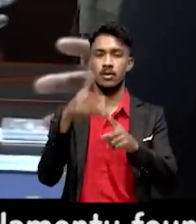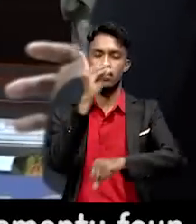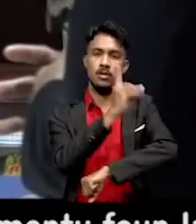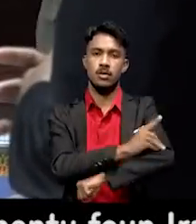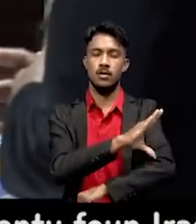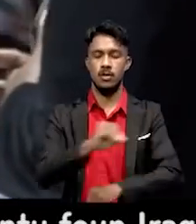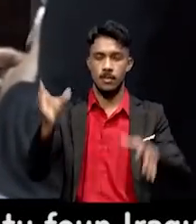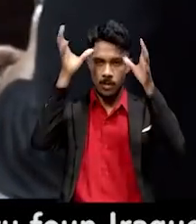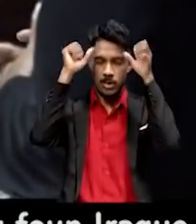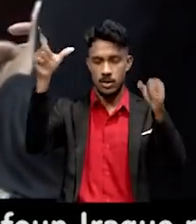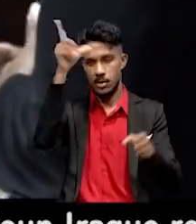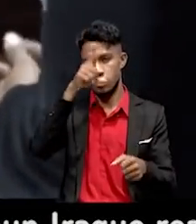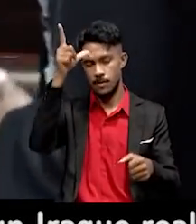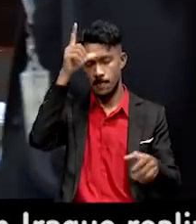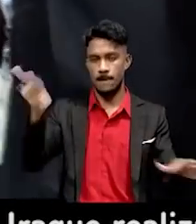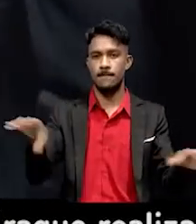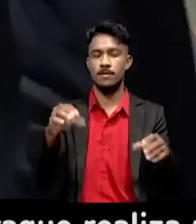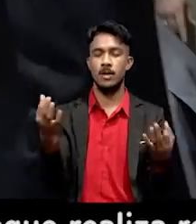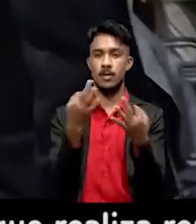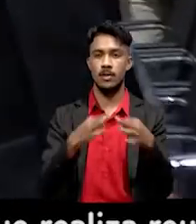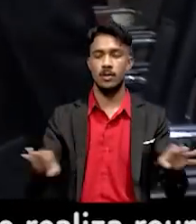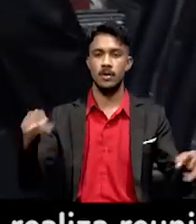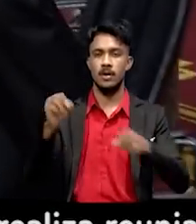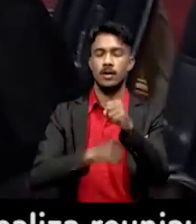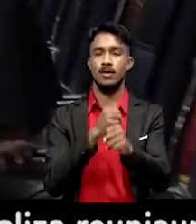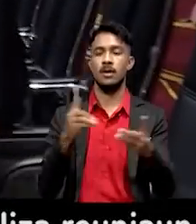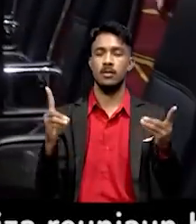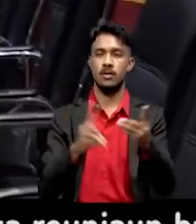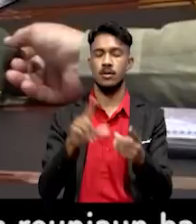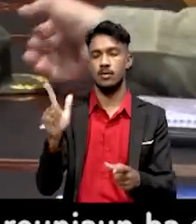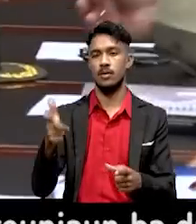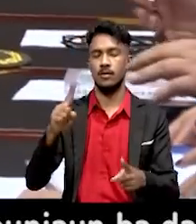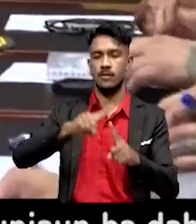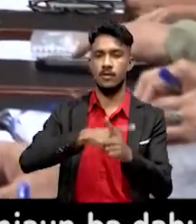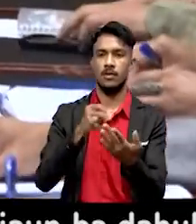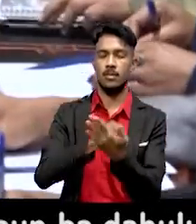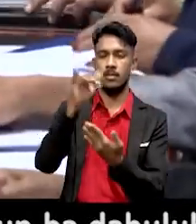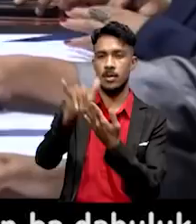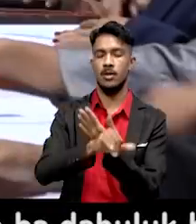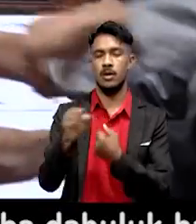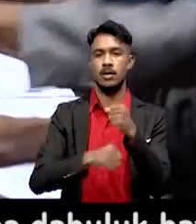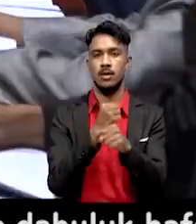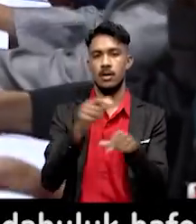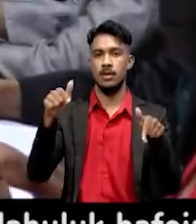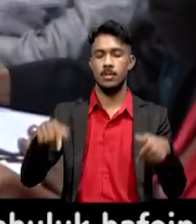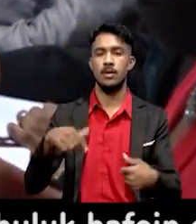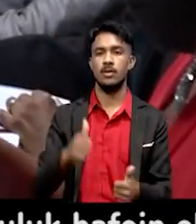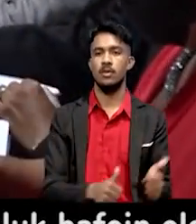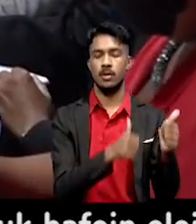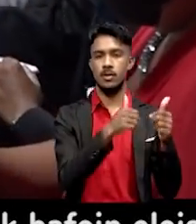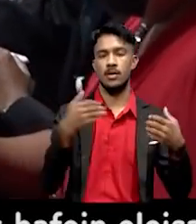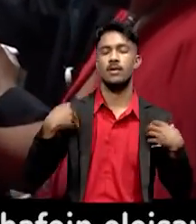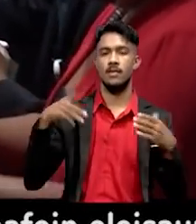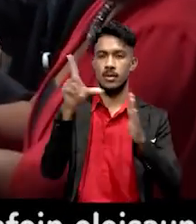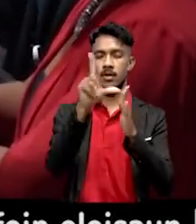Presidente Luolo nye mandatu seira mata iha lorong rua nulu fulan Mayu tinang ne nebe haktuir ona iha